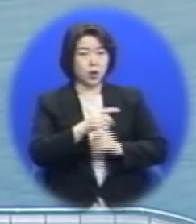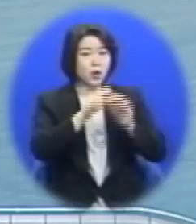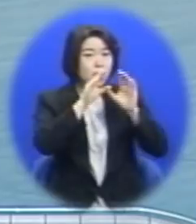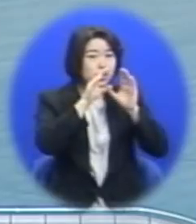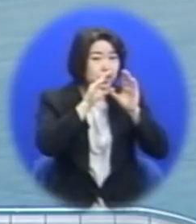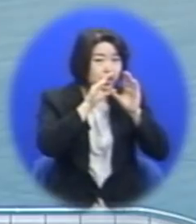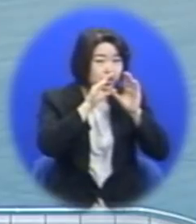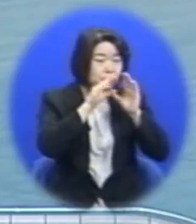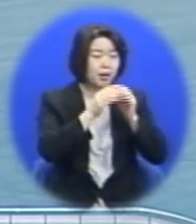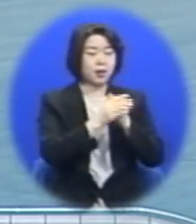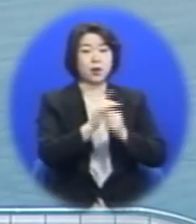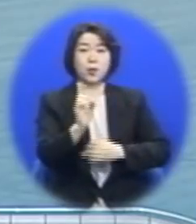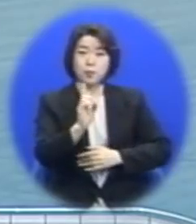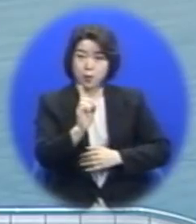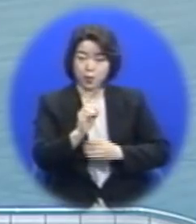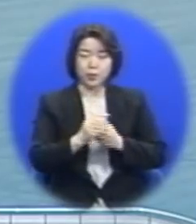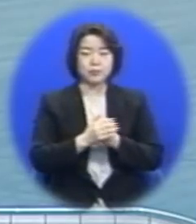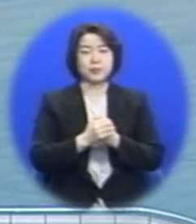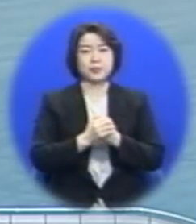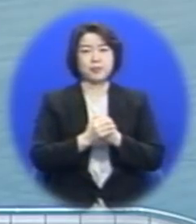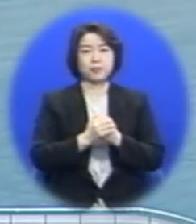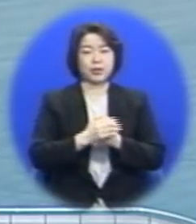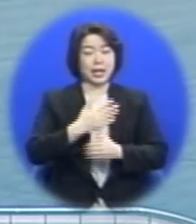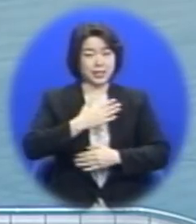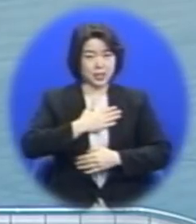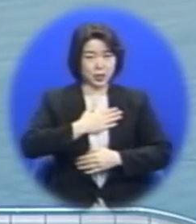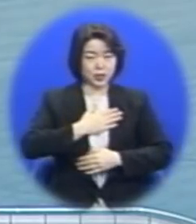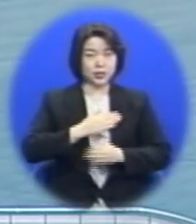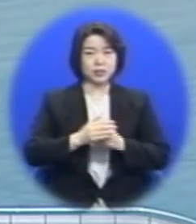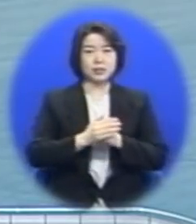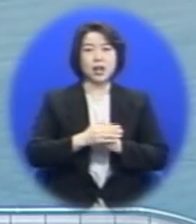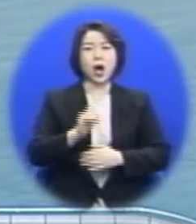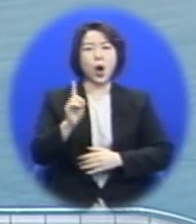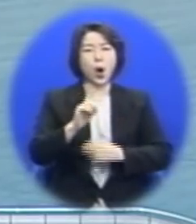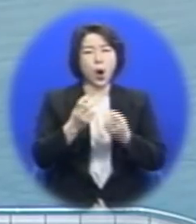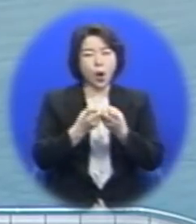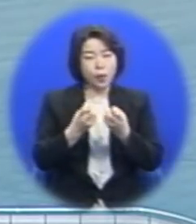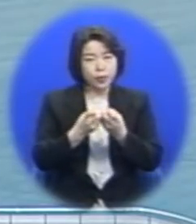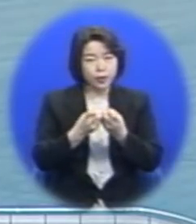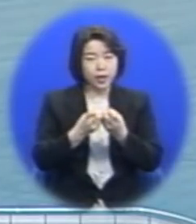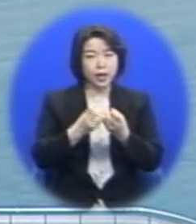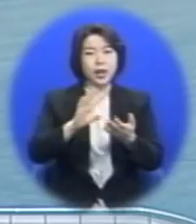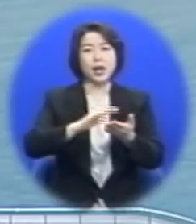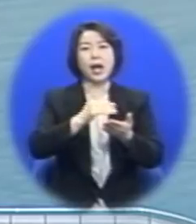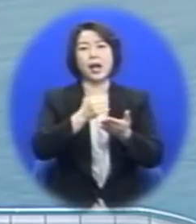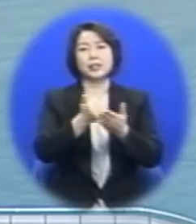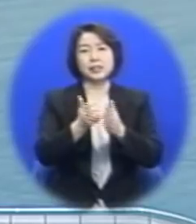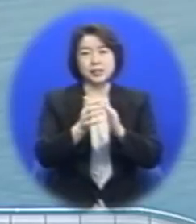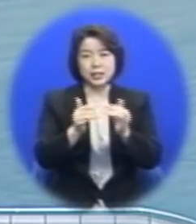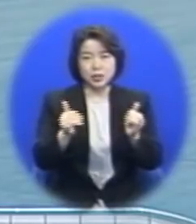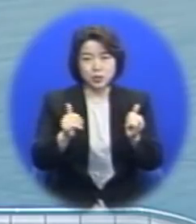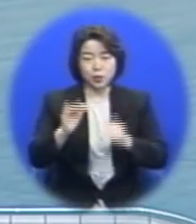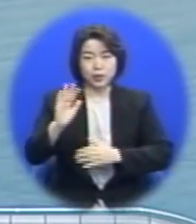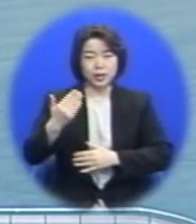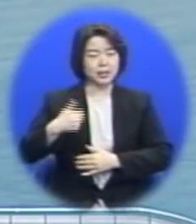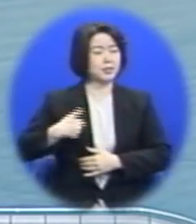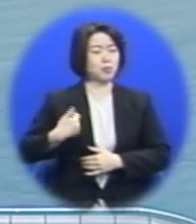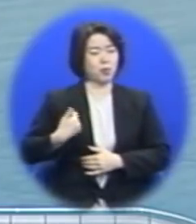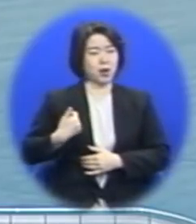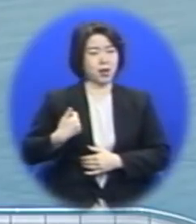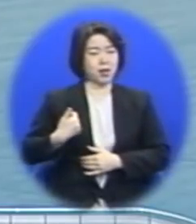귓속말로 이렇게 이야기를 하더랍니다. 저는 어떻게 그리스도인이 되는 줄을 몰라요.